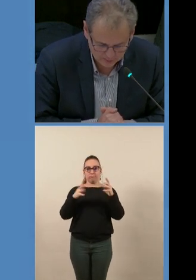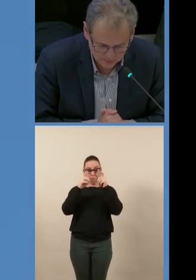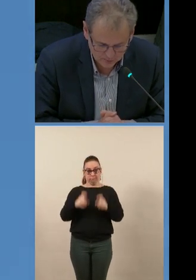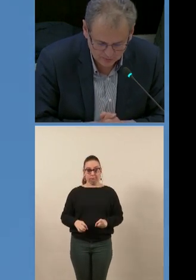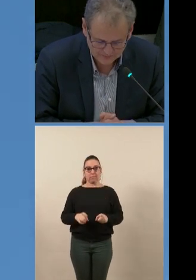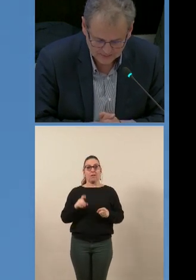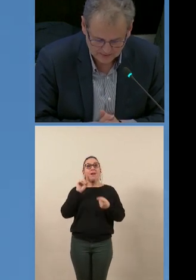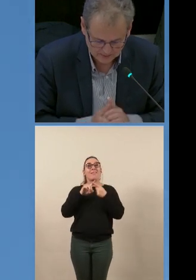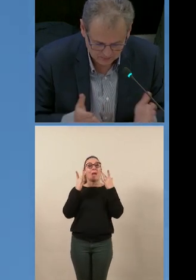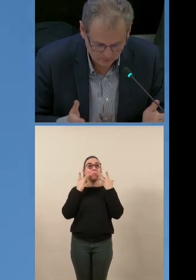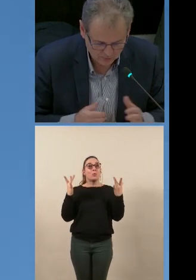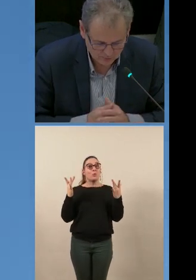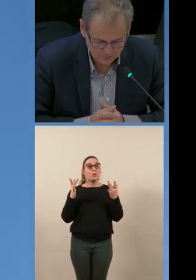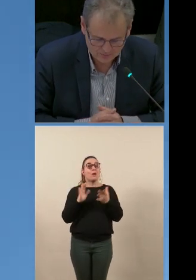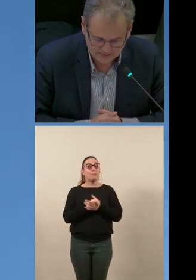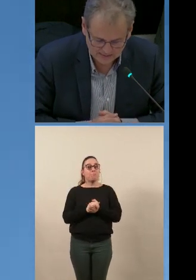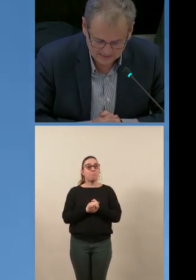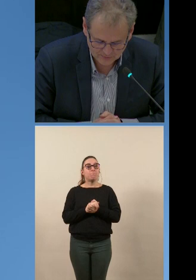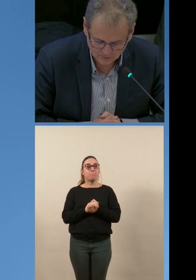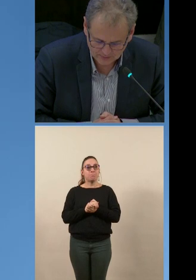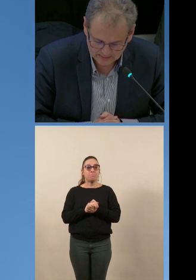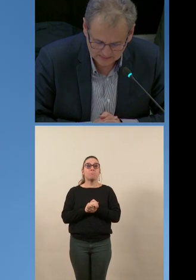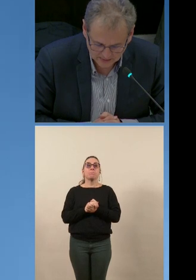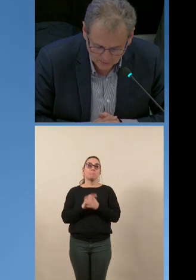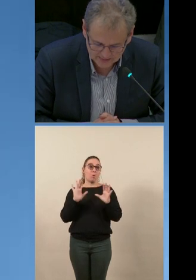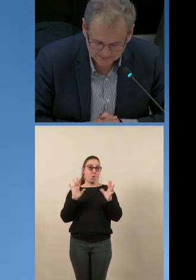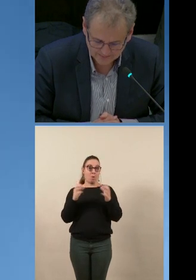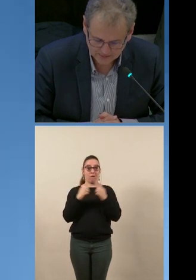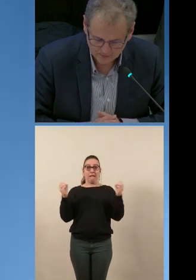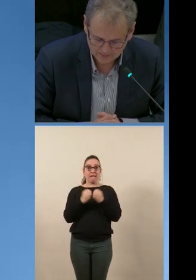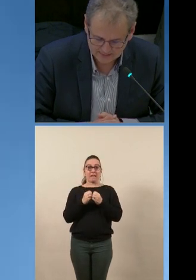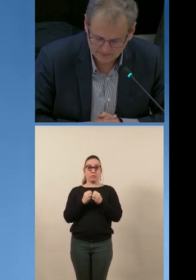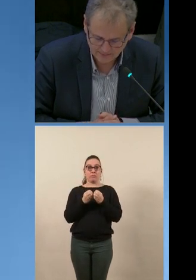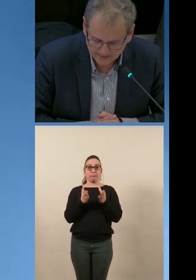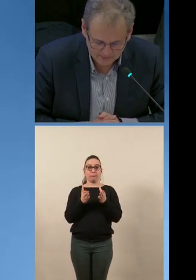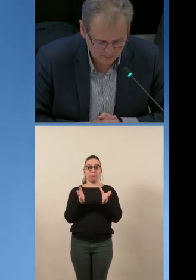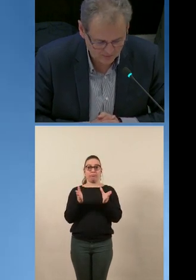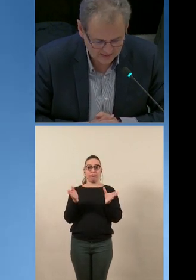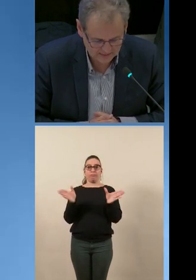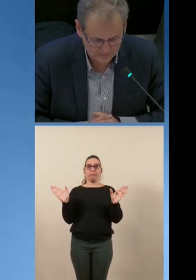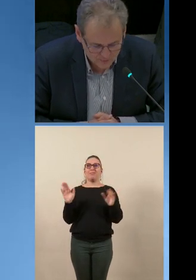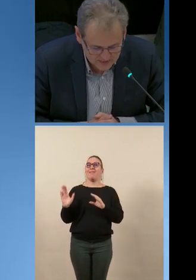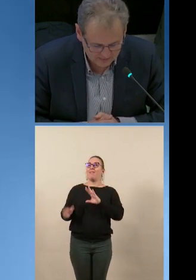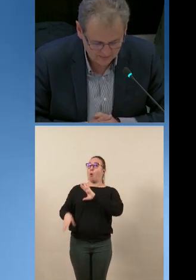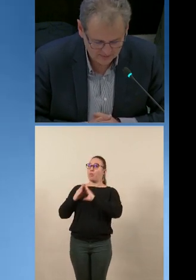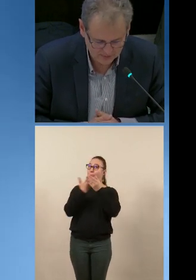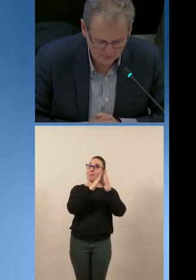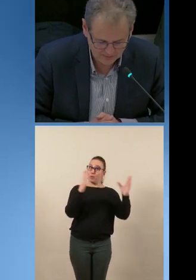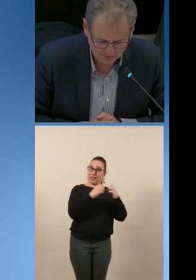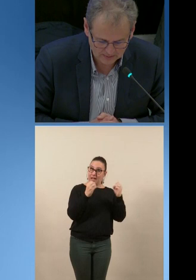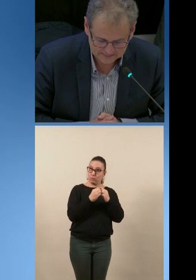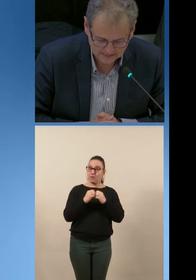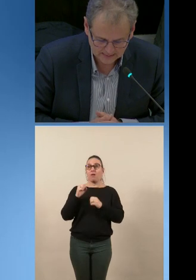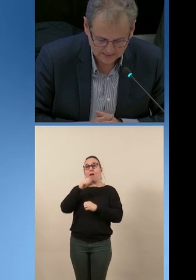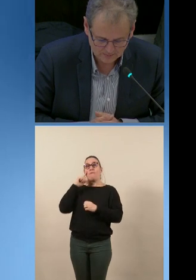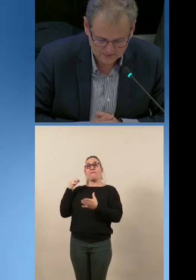lault donc avec l'extension des des gratuités auprès des après les bibliothèques les musées fin mai